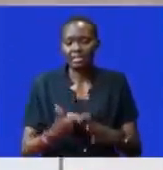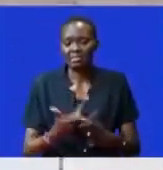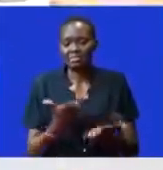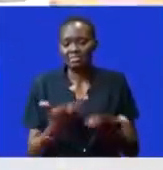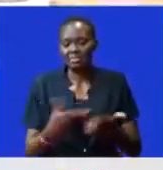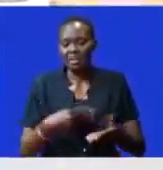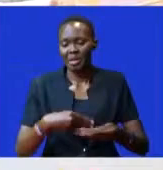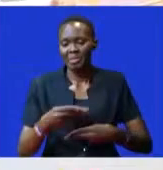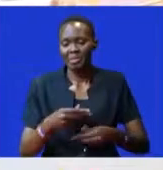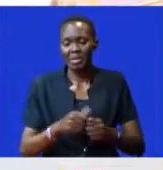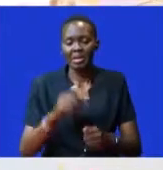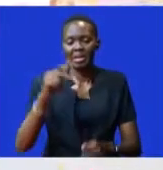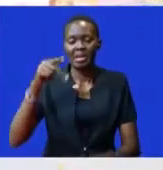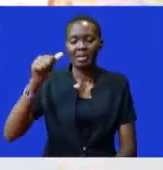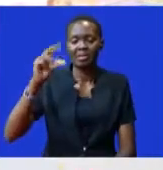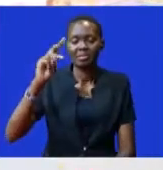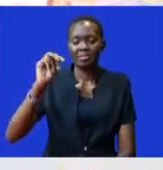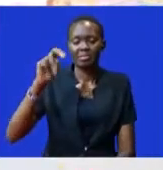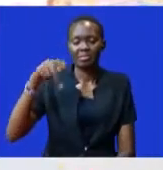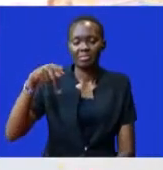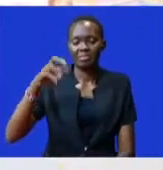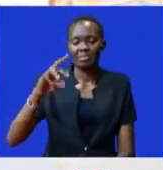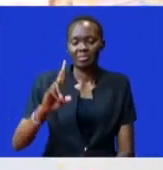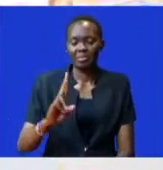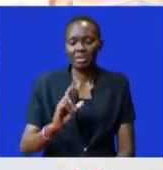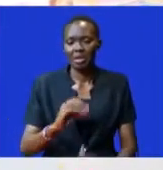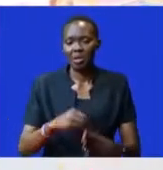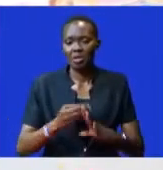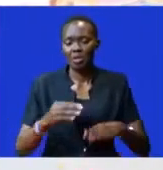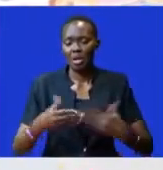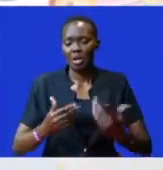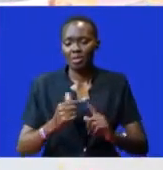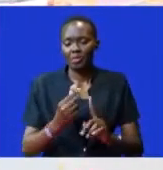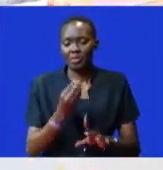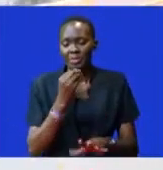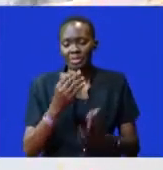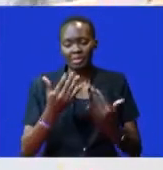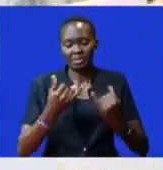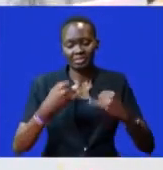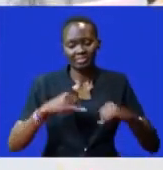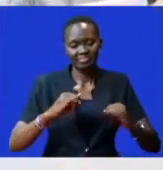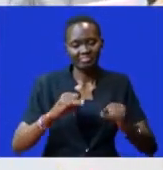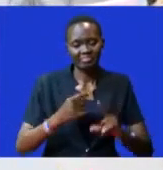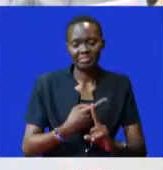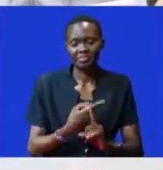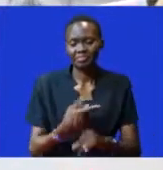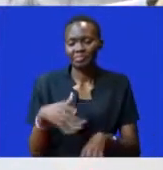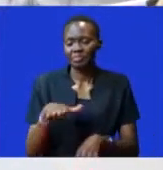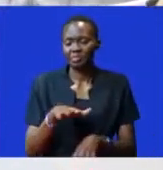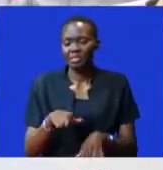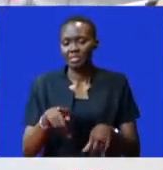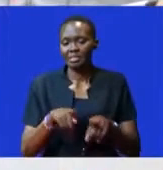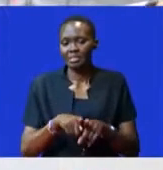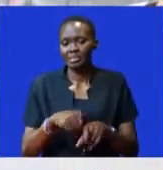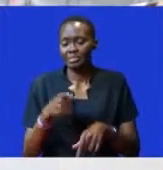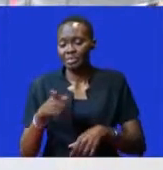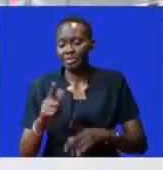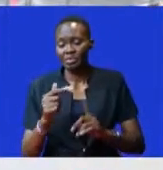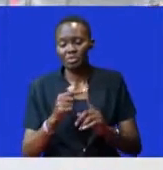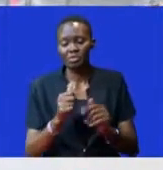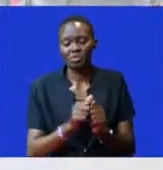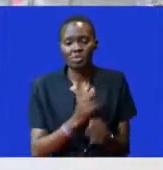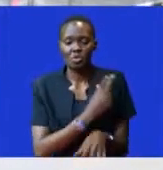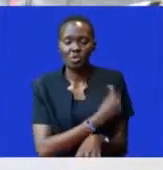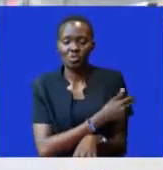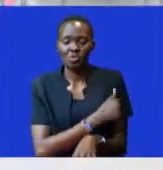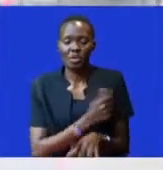pampa, oyudgo kata kaka omadho nyuka moro. Koro osetemo kon gi kon. Osebedo ga kodhi Russia.